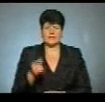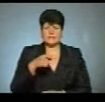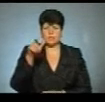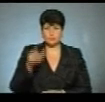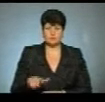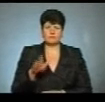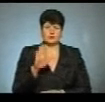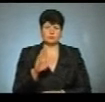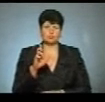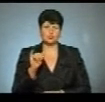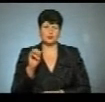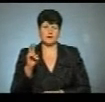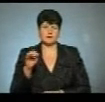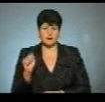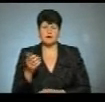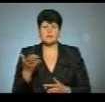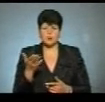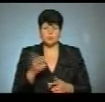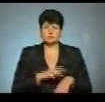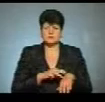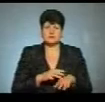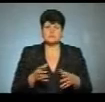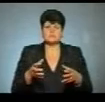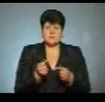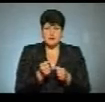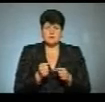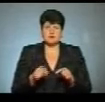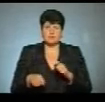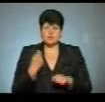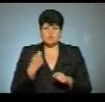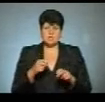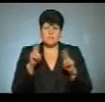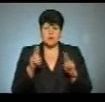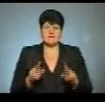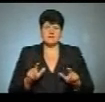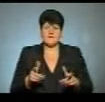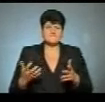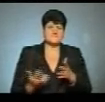Тернополянин Володимир Букатка, якого патрульні затримали за порушення правил карантину, виграв суд.